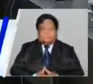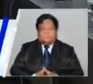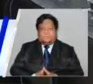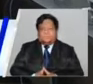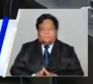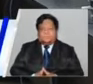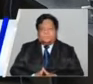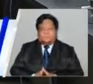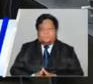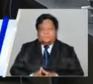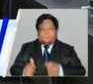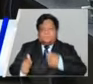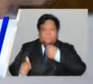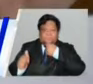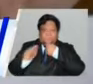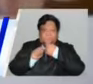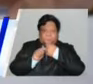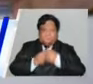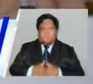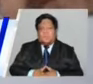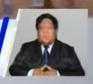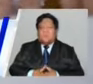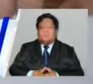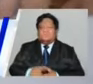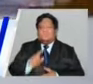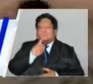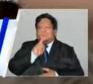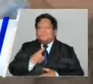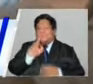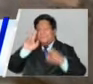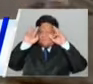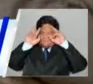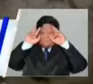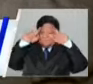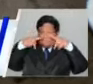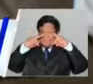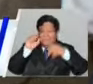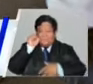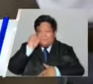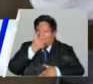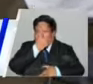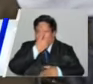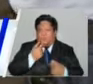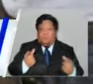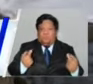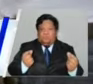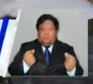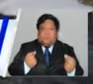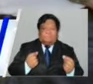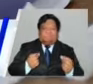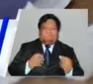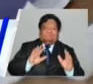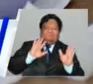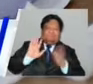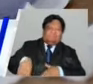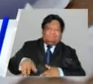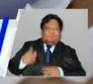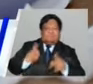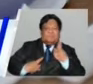Pagtataksil sa tiwala ng taong bayan o betrayal of public trust ang tinukoy na batayan sa ikalawang impeachment complaint